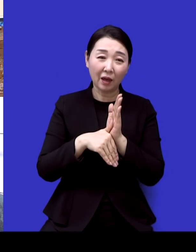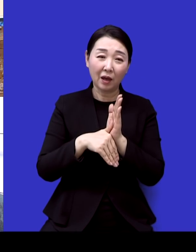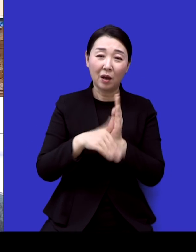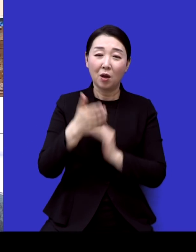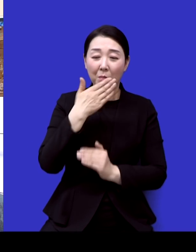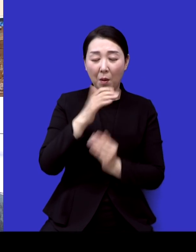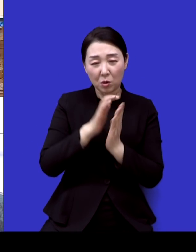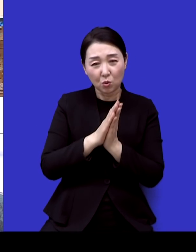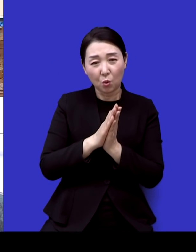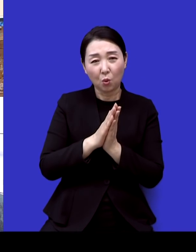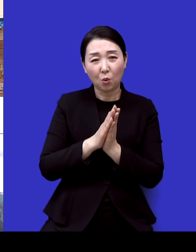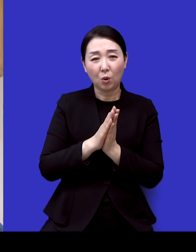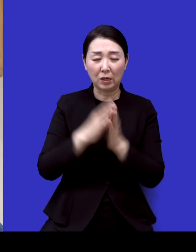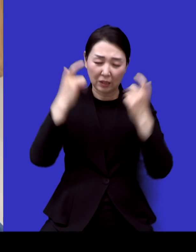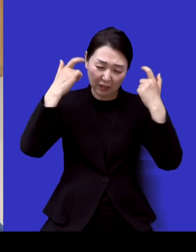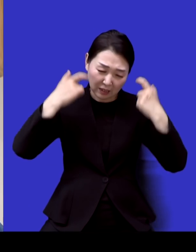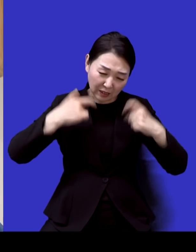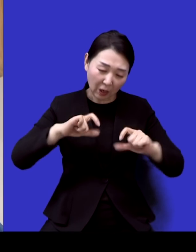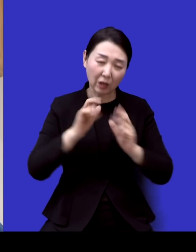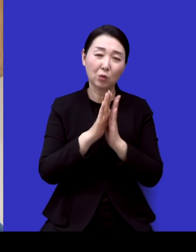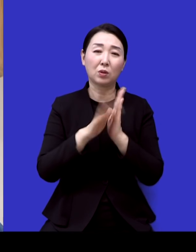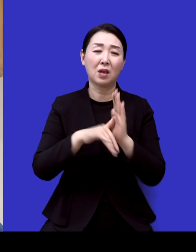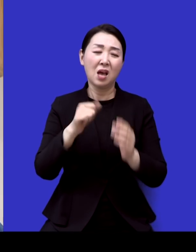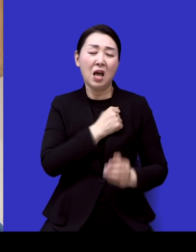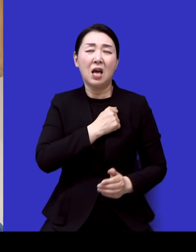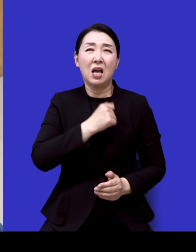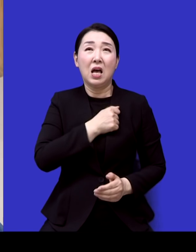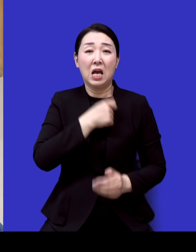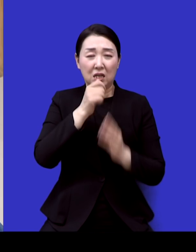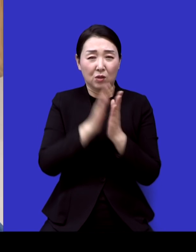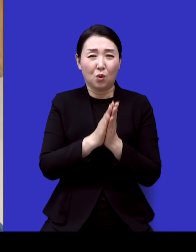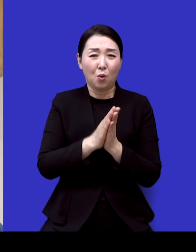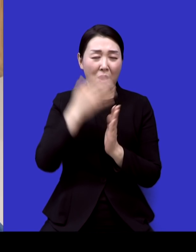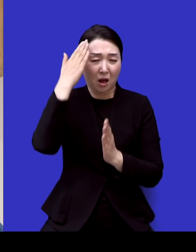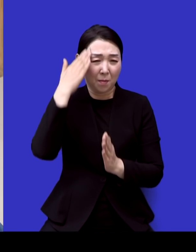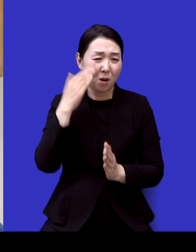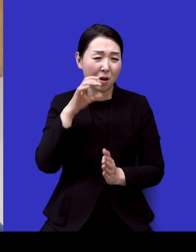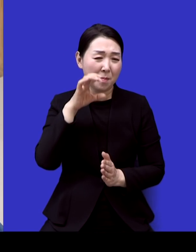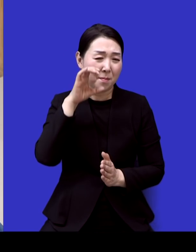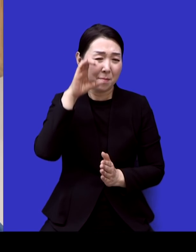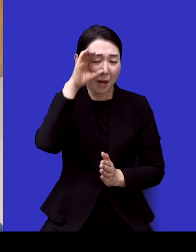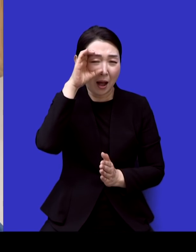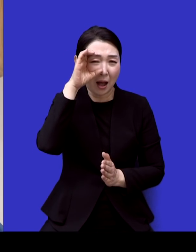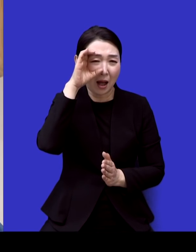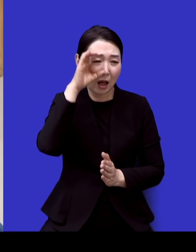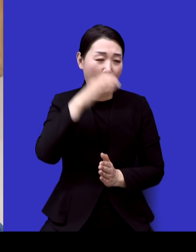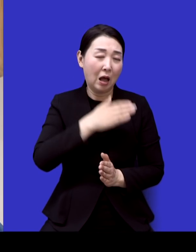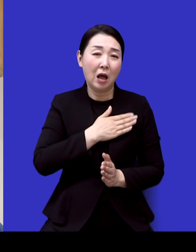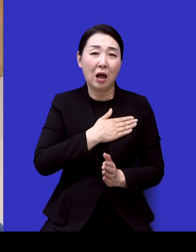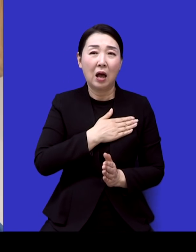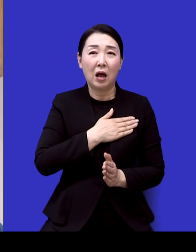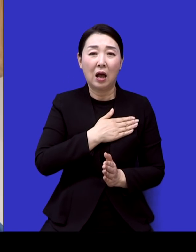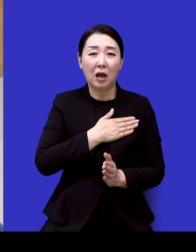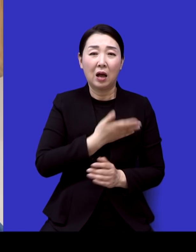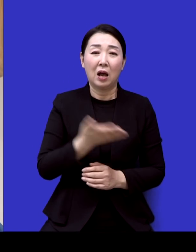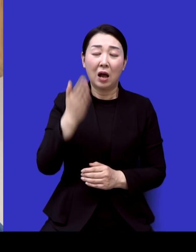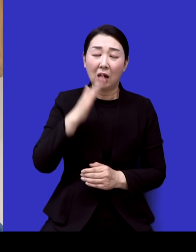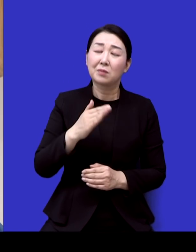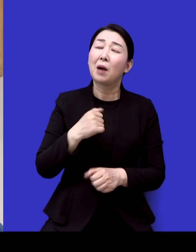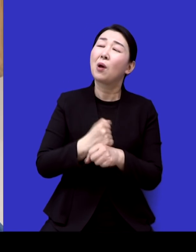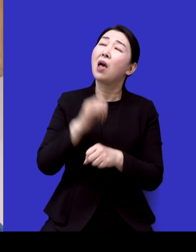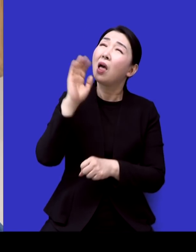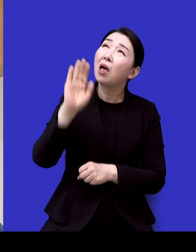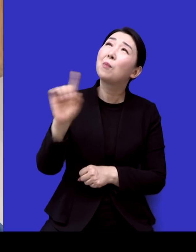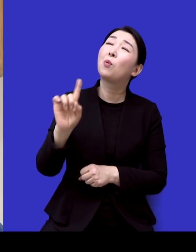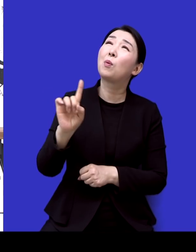때는 막 가슴을 쳐서 이제 가슴에 이제 멍이 들 정도로 뭐 할까요, 주님, 뭐 할까요 기도했는데 예. 2년, 3년 동안